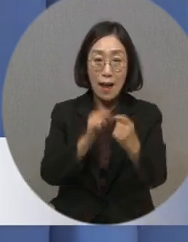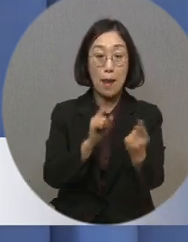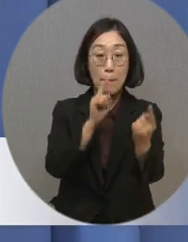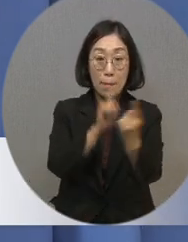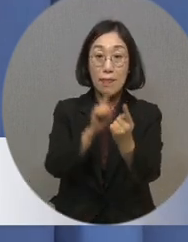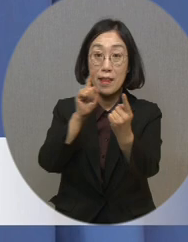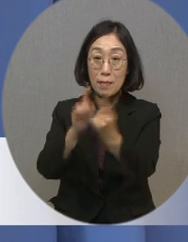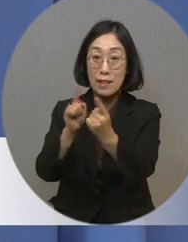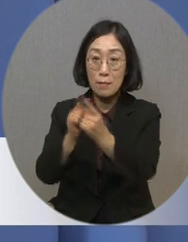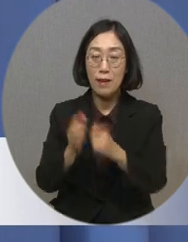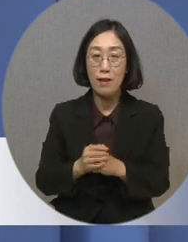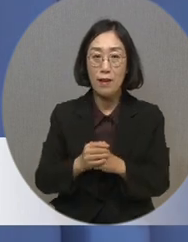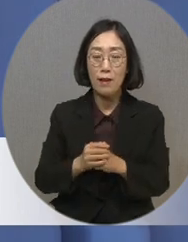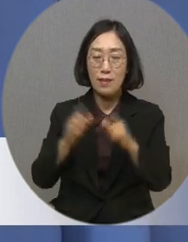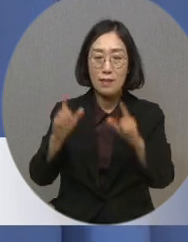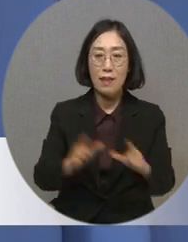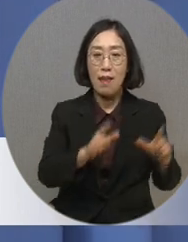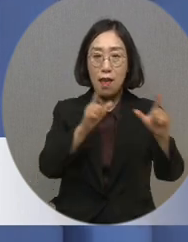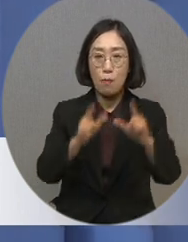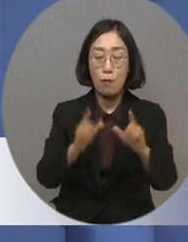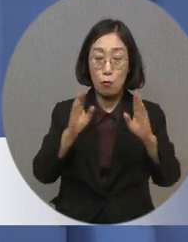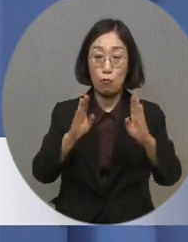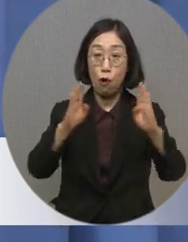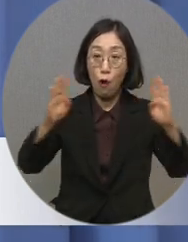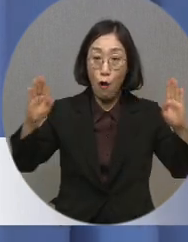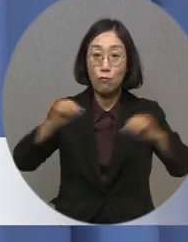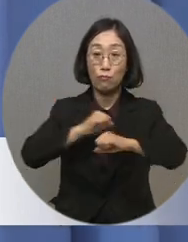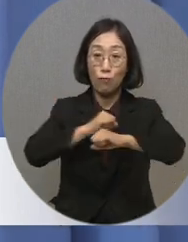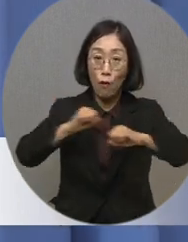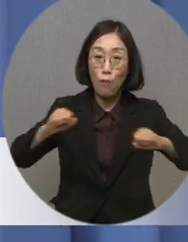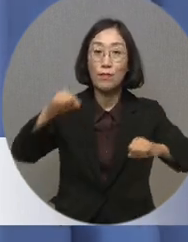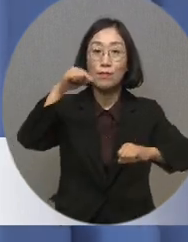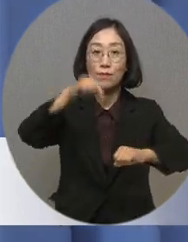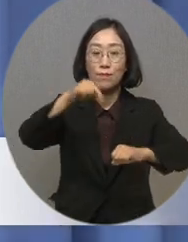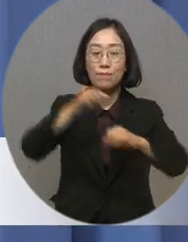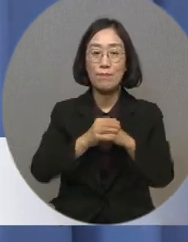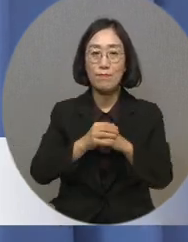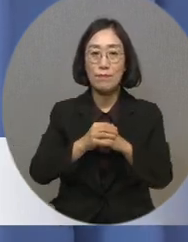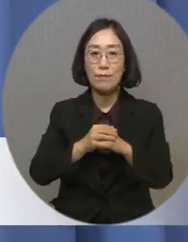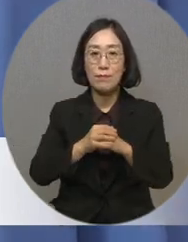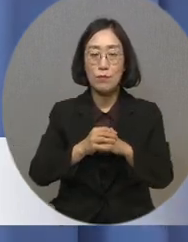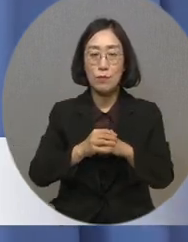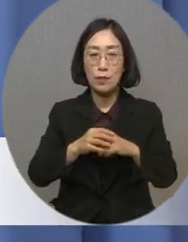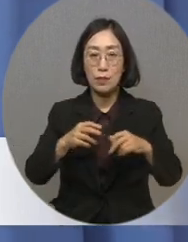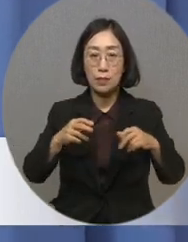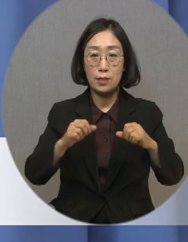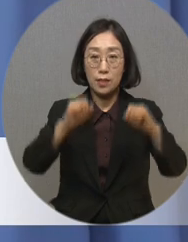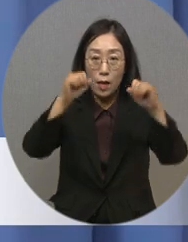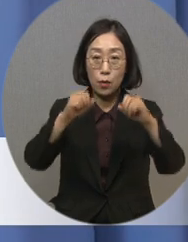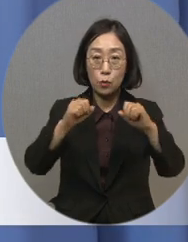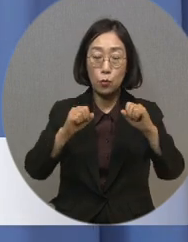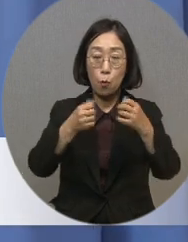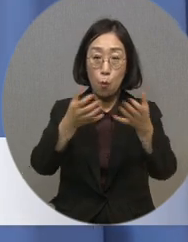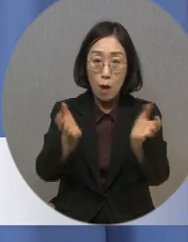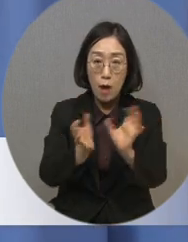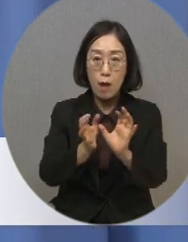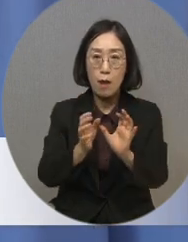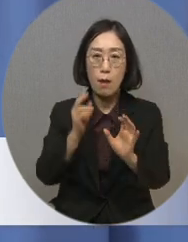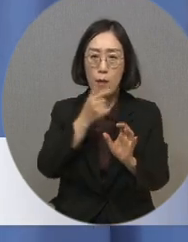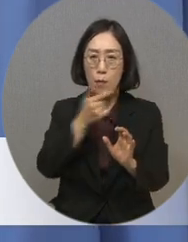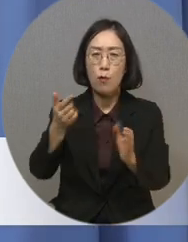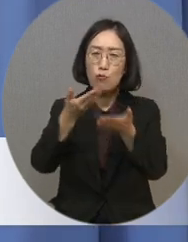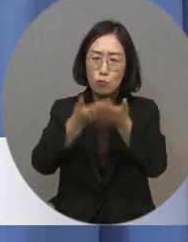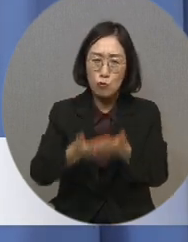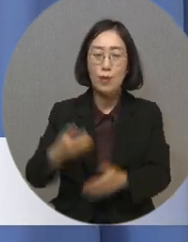만나서 자기 일상의 생활의 공간을 넓혀가는 일들에 있어서 저는 체육회가 하고 있는 역할이 매우 크다고